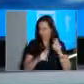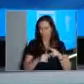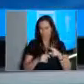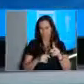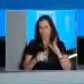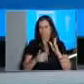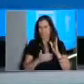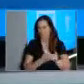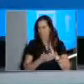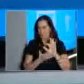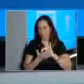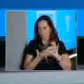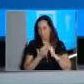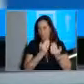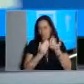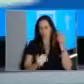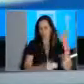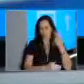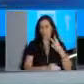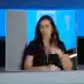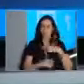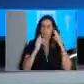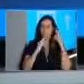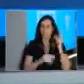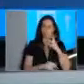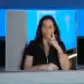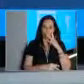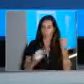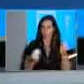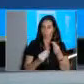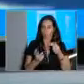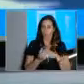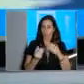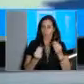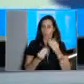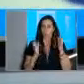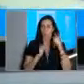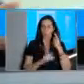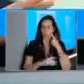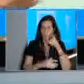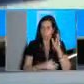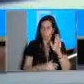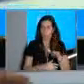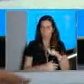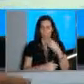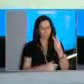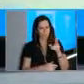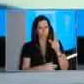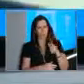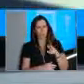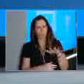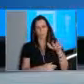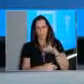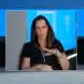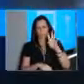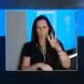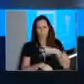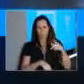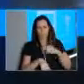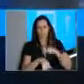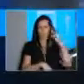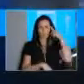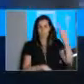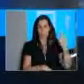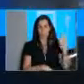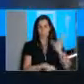לשני, הם מכינים את הידיעות מראש. אני מקווה שהוא לא ראה את הדברים, כי הדברים שם חמורים, אבל ראינו את זה גם... אבל רגע, כשיש מערכת שעות, הוא לא המציא